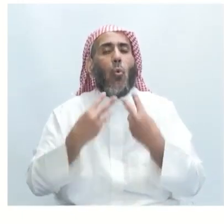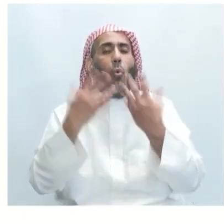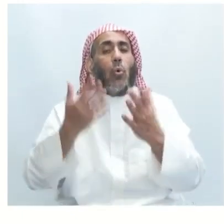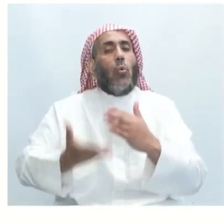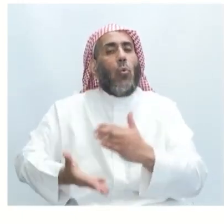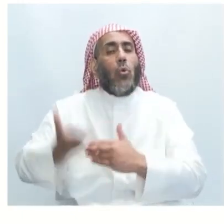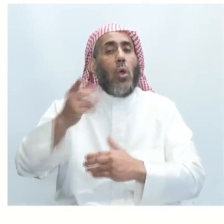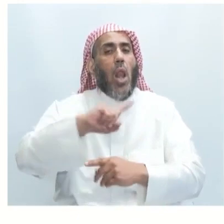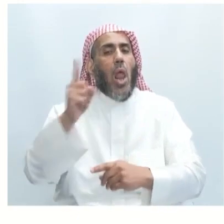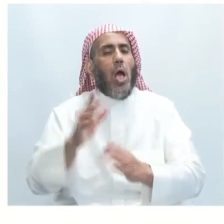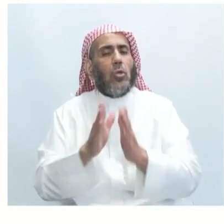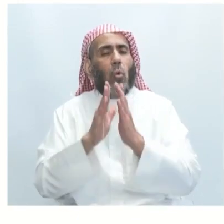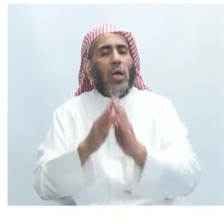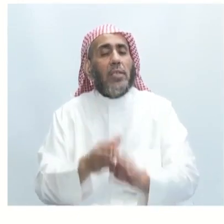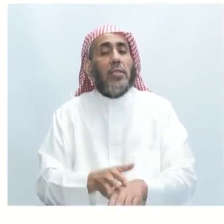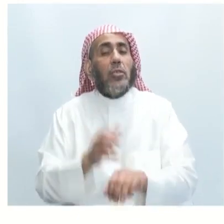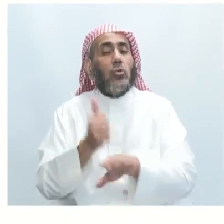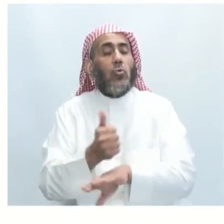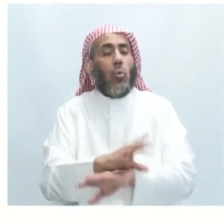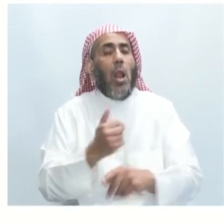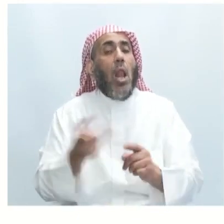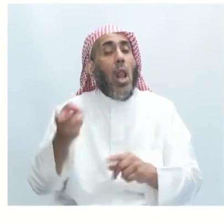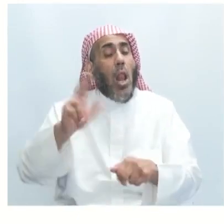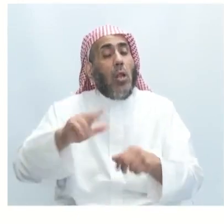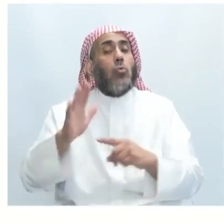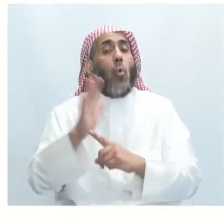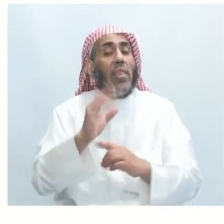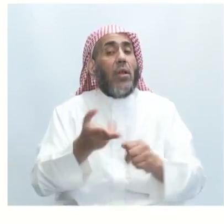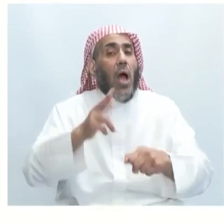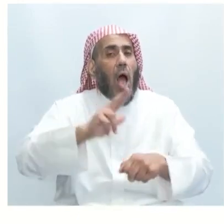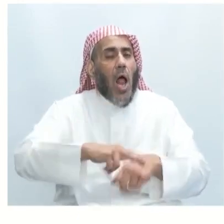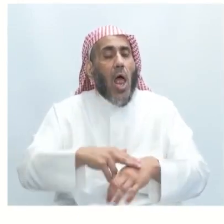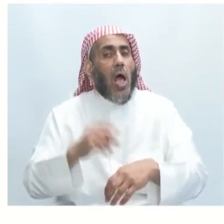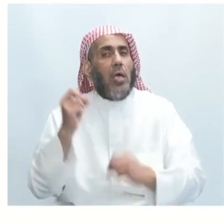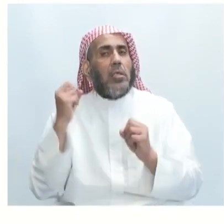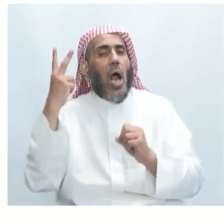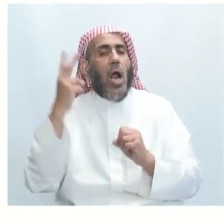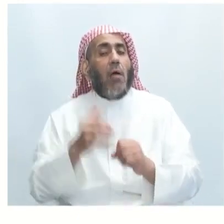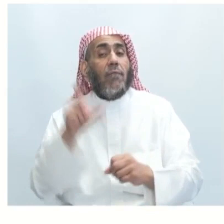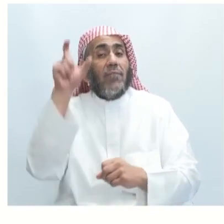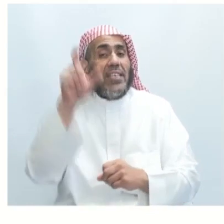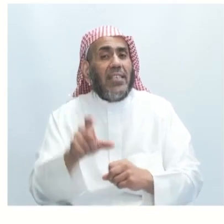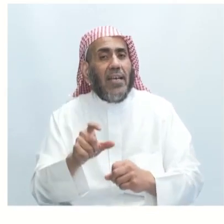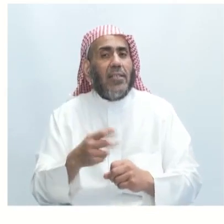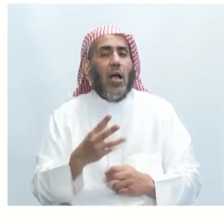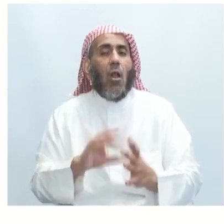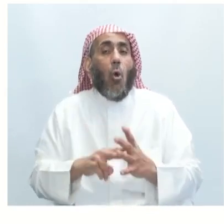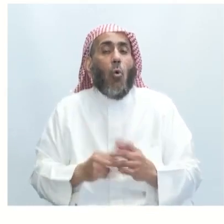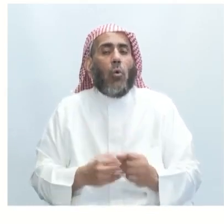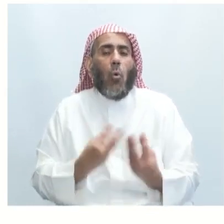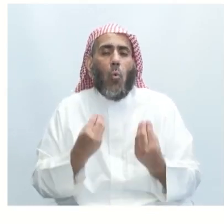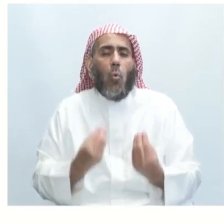لا تحدد سلوكه فقط بل تؤثر ايضا على ادراكه فالشخص التقي